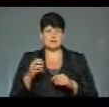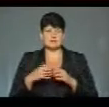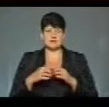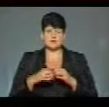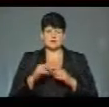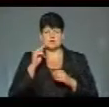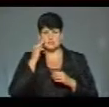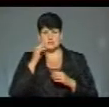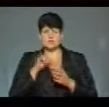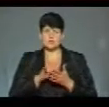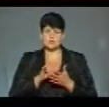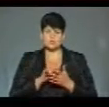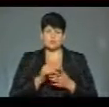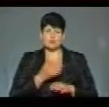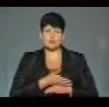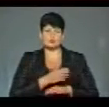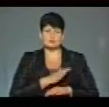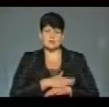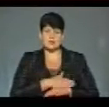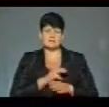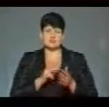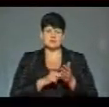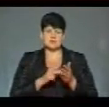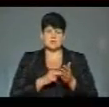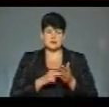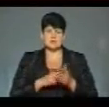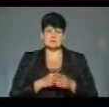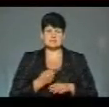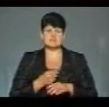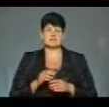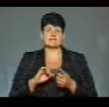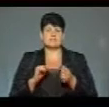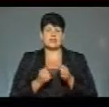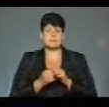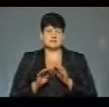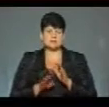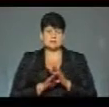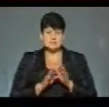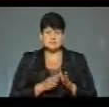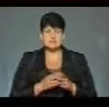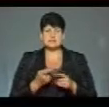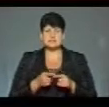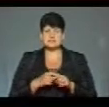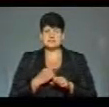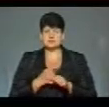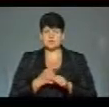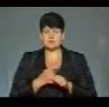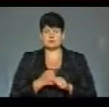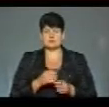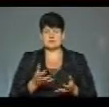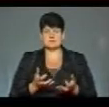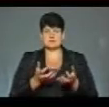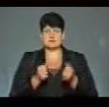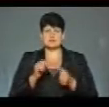Сум, Полтав, Черкаси, Вінниці та Кам'янця-Подільського. Проєкт здійснюють за підтримки Фонду прав людини Посольства